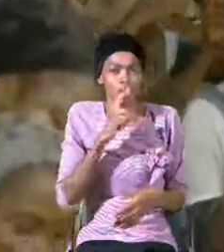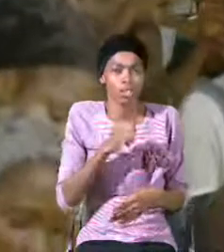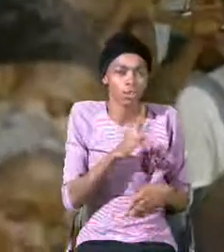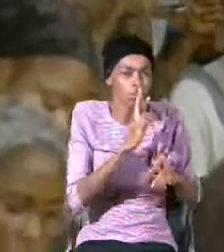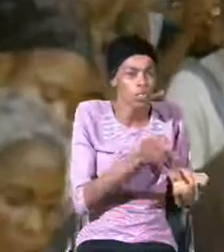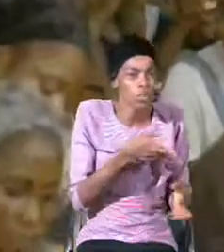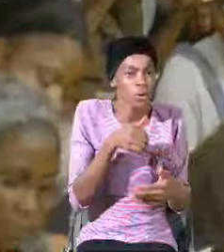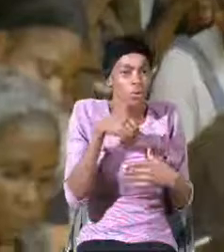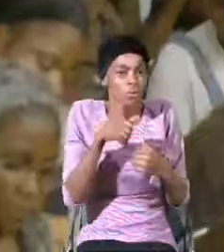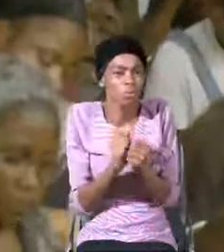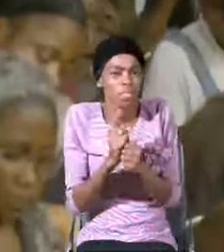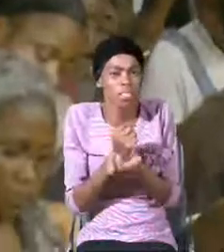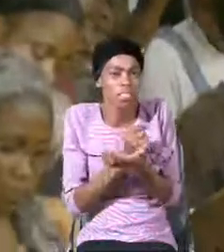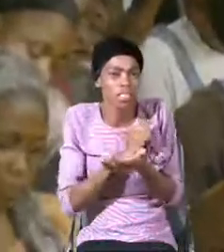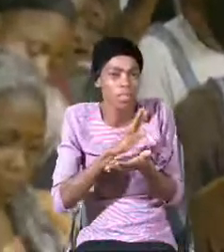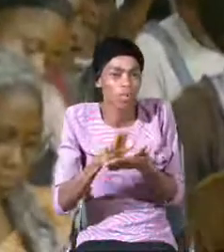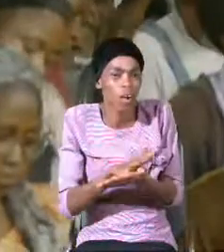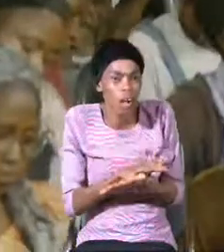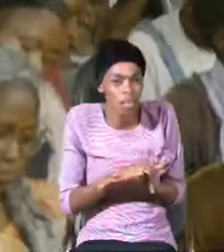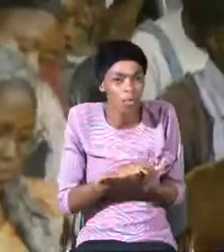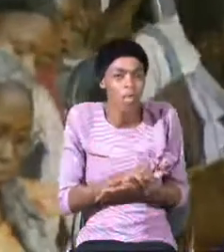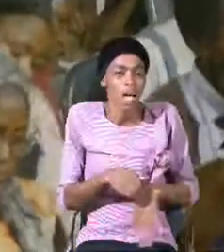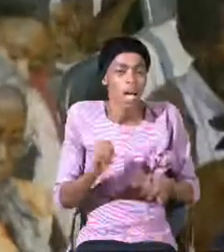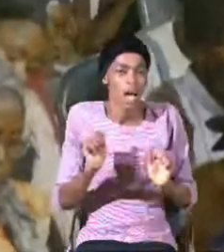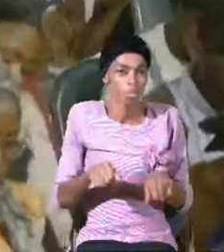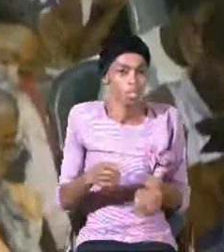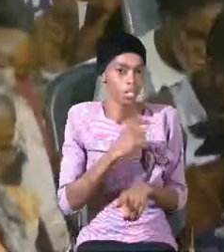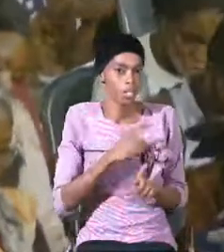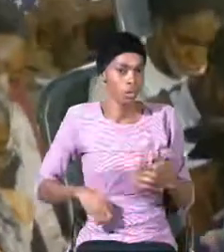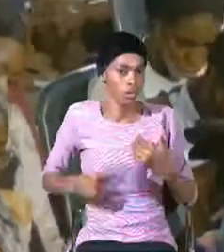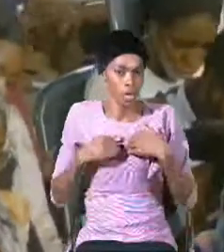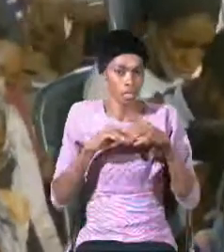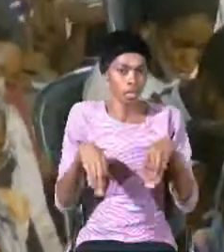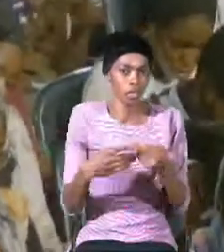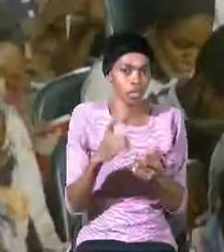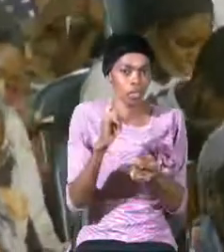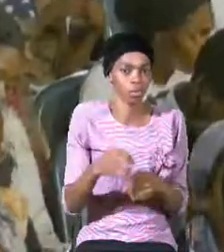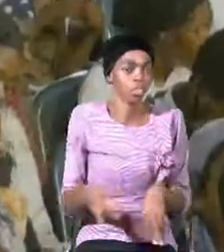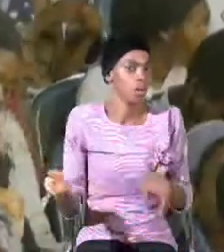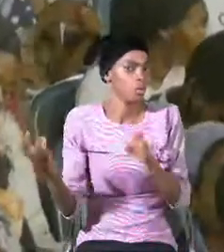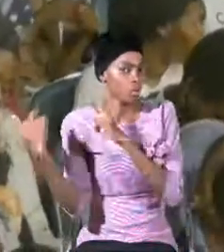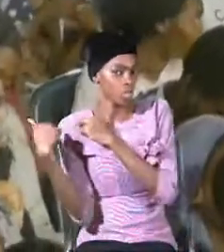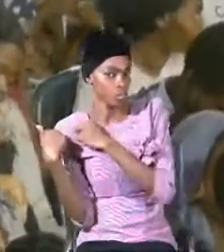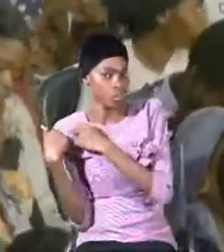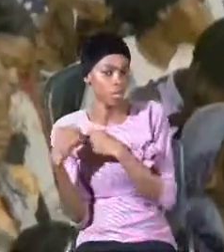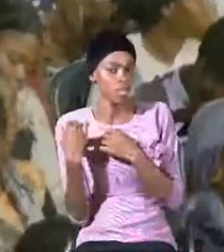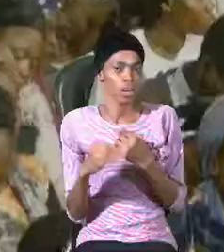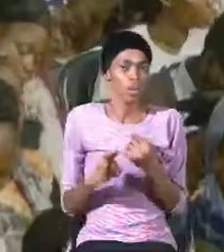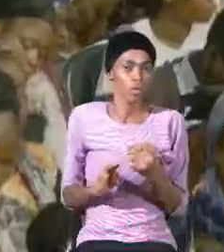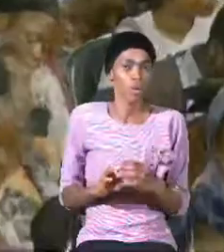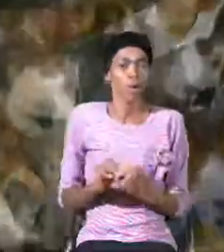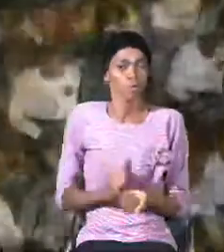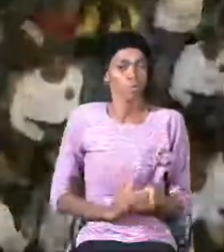capacité divine que Dieu vous donne. La responsabilité de poursuivre le mandat de notre